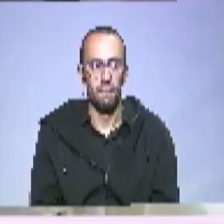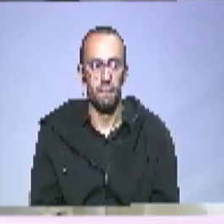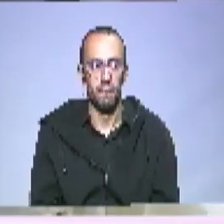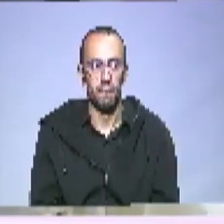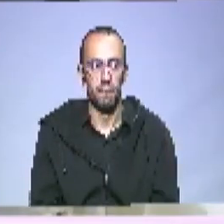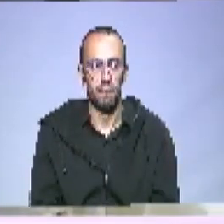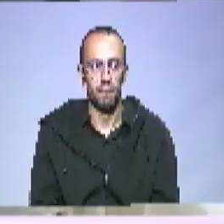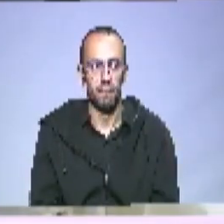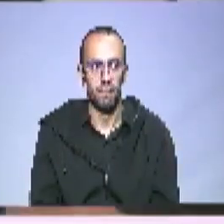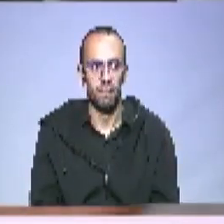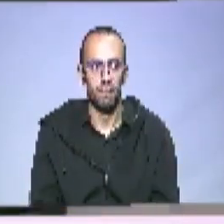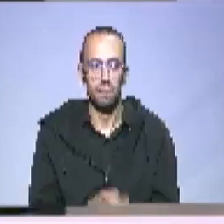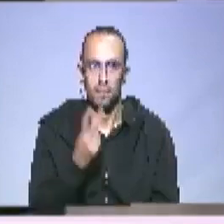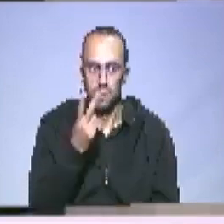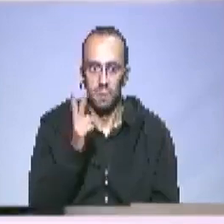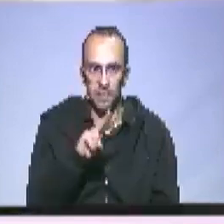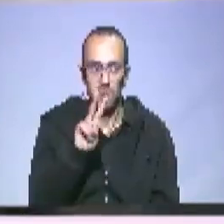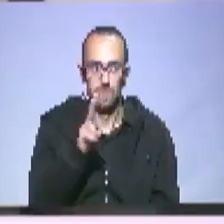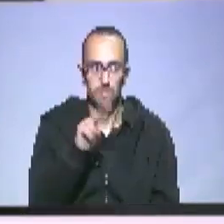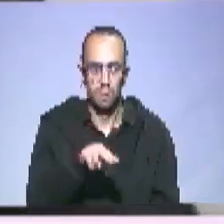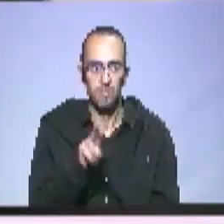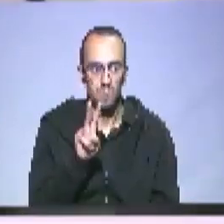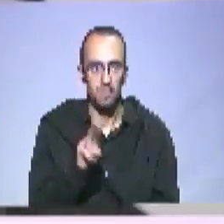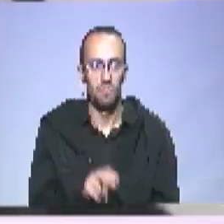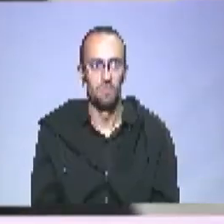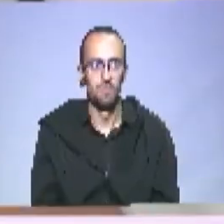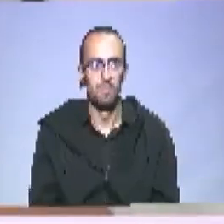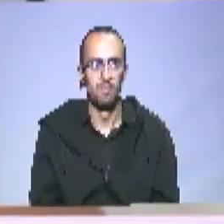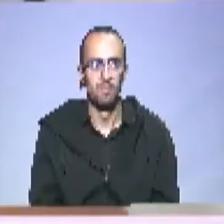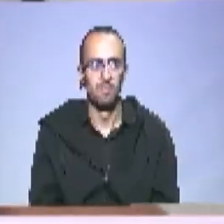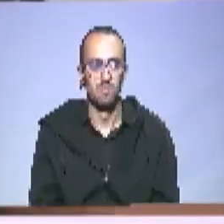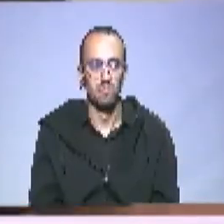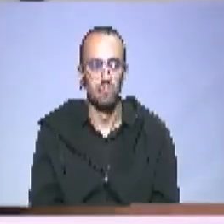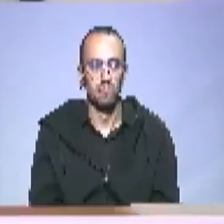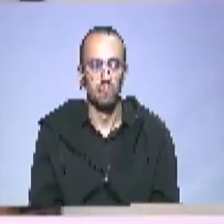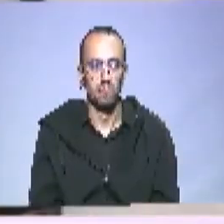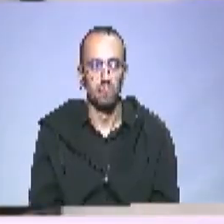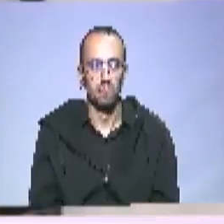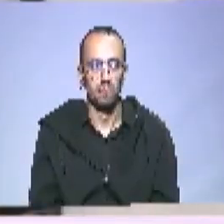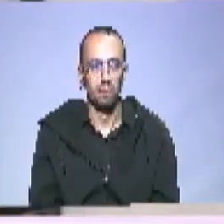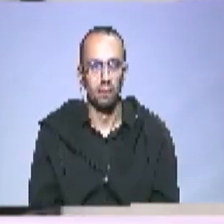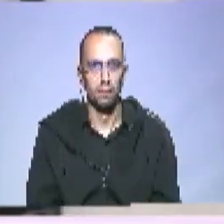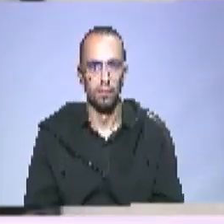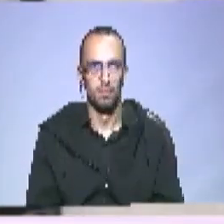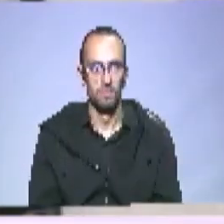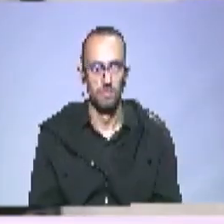اه نحط كمان طبقتين كده زراف. اخر طبقتين كده نقفل بيهم.